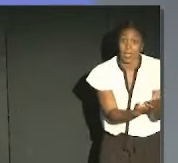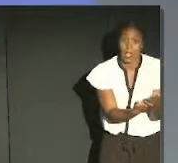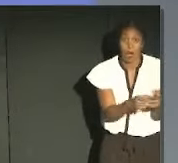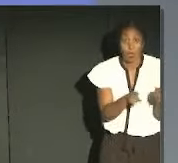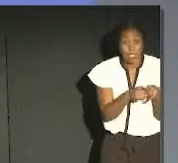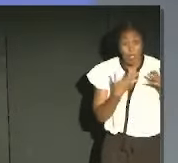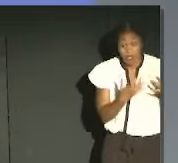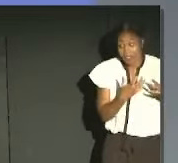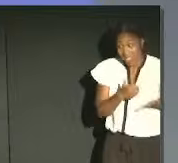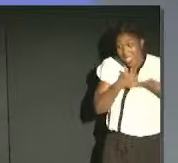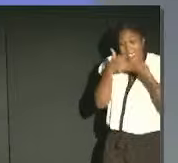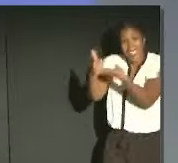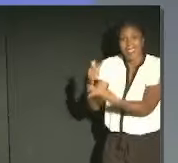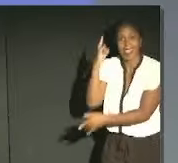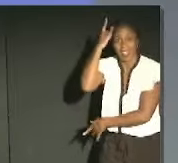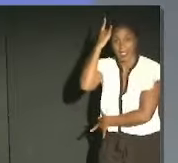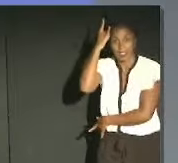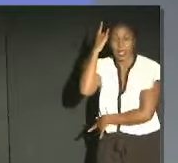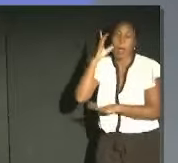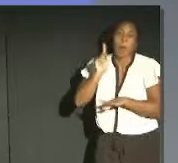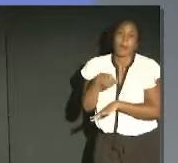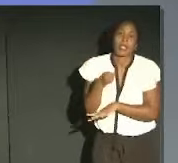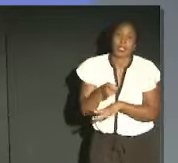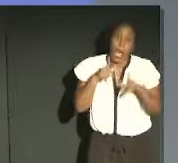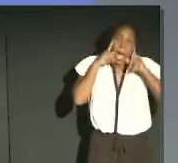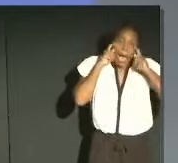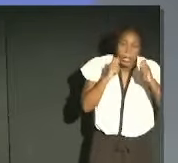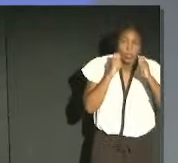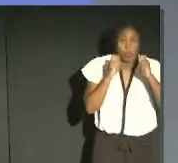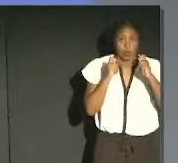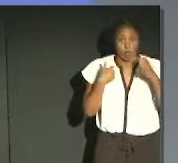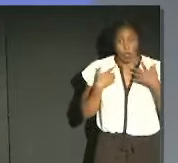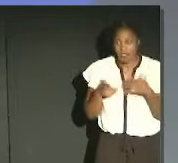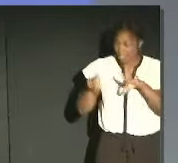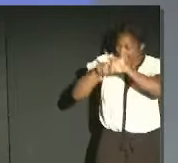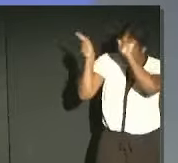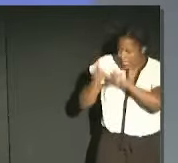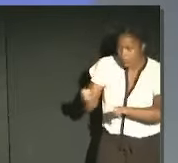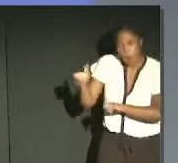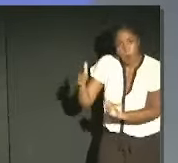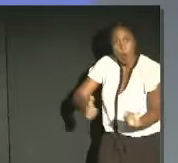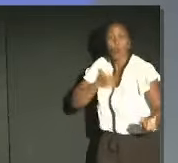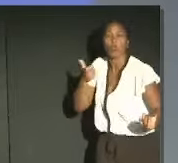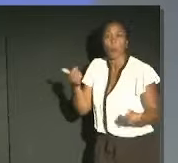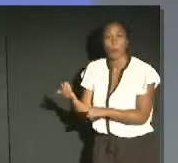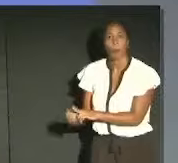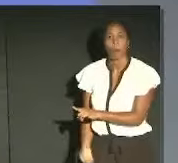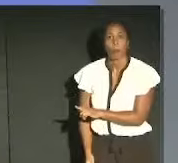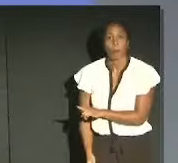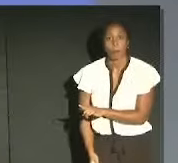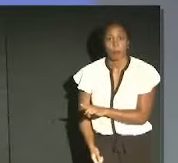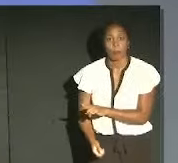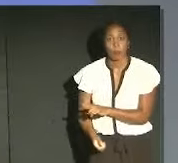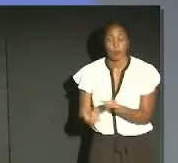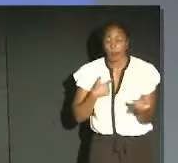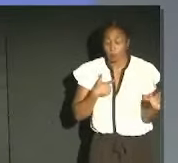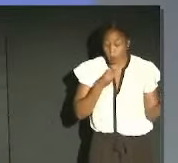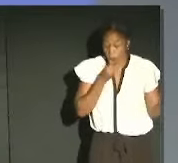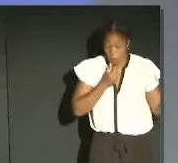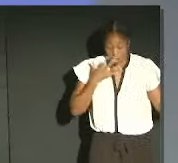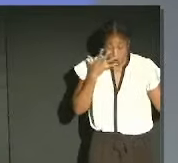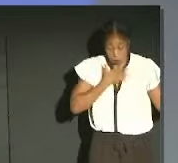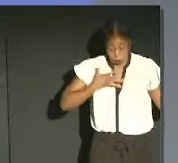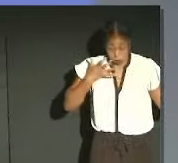Haïti bien sûr en faisant attention de respecter entièrement la souveraineté d'Haïti nous sommes effarés par le